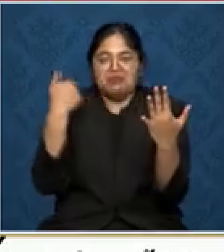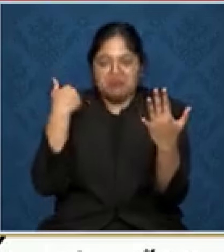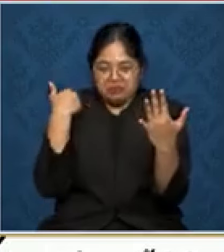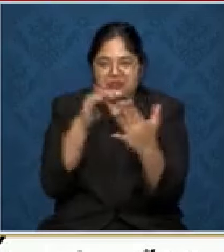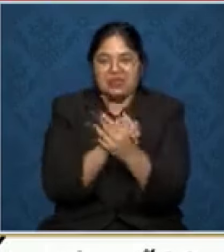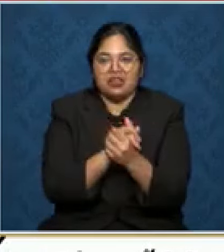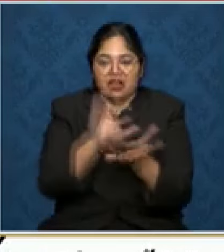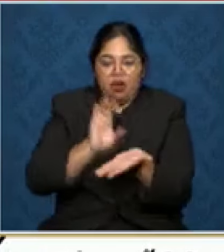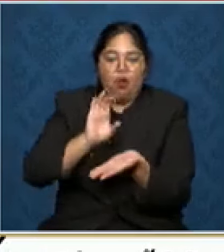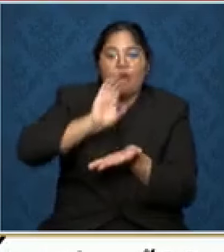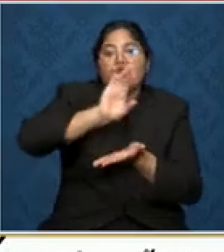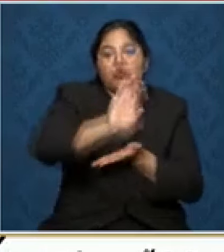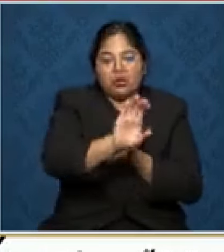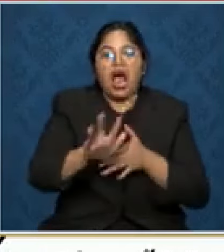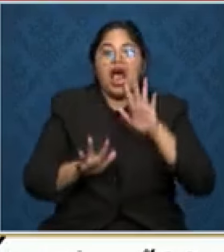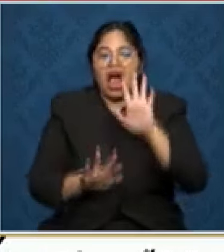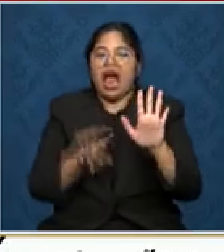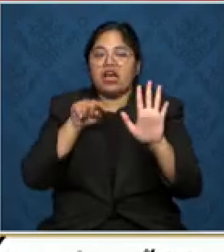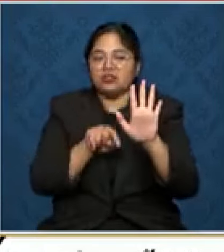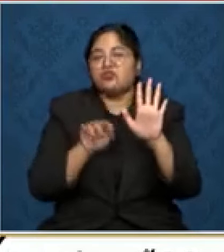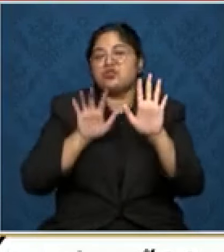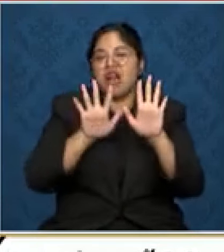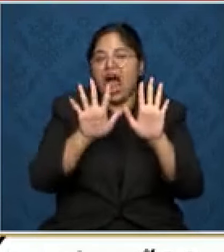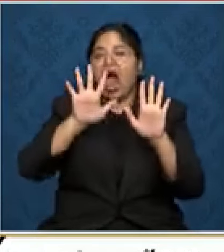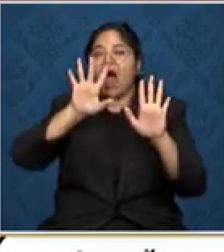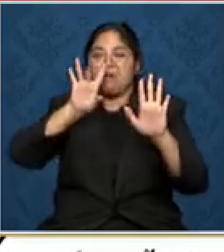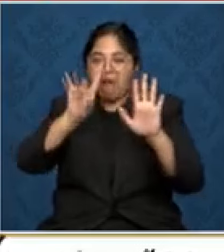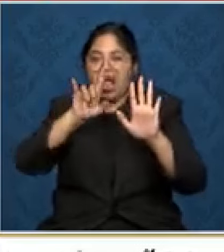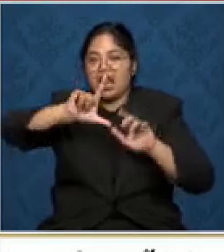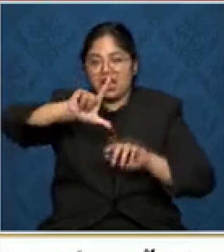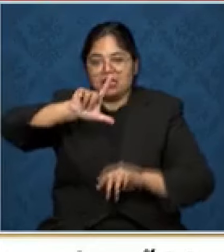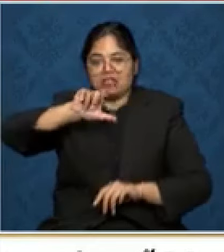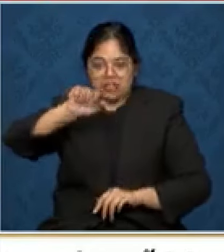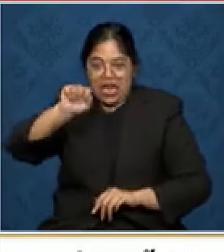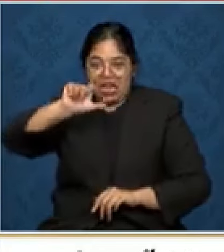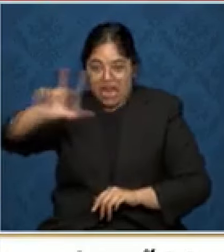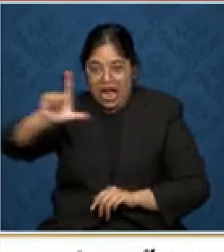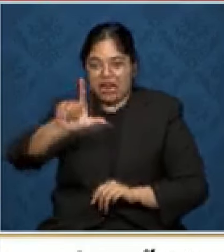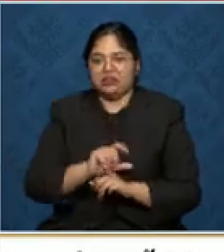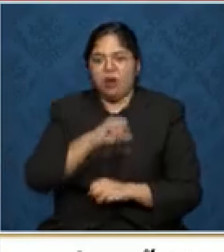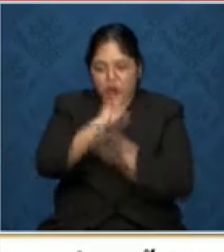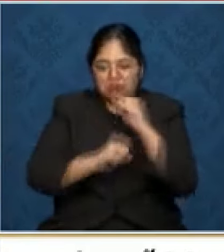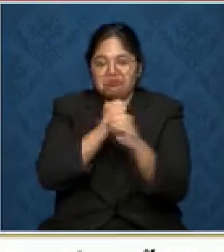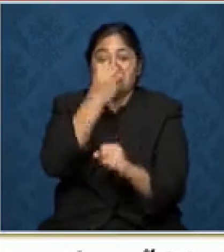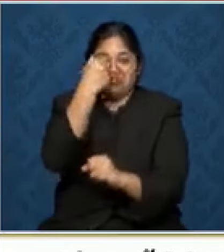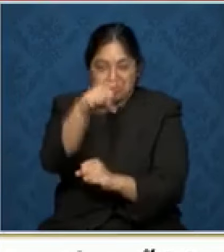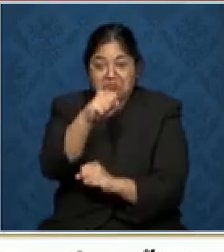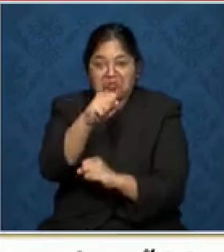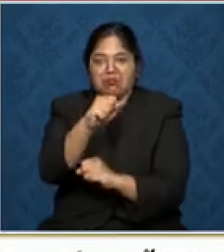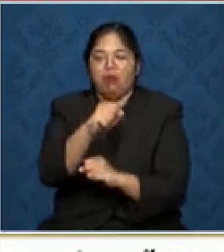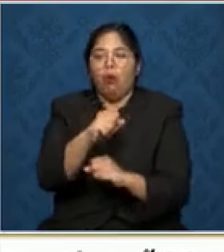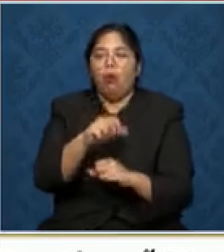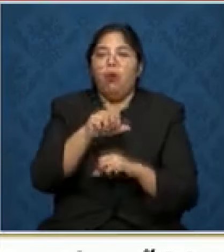ทุน5.58แสนล้านใน 10ปียิ่งแถลงยิ่งตอกย้ำ